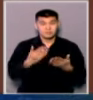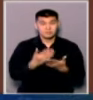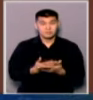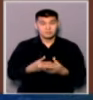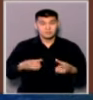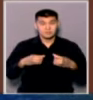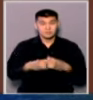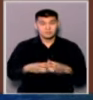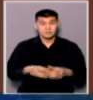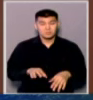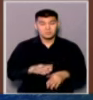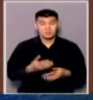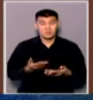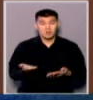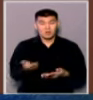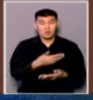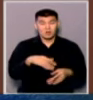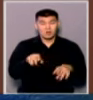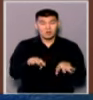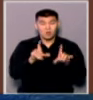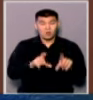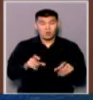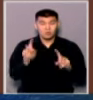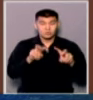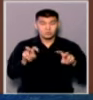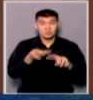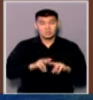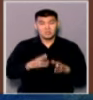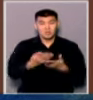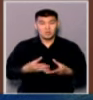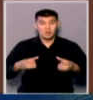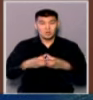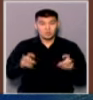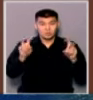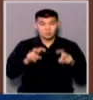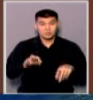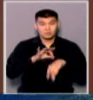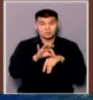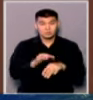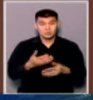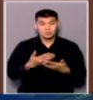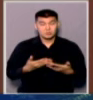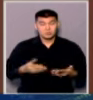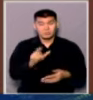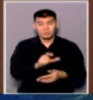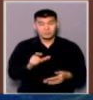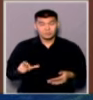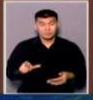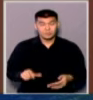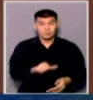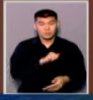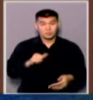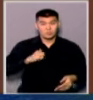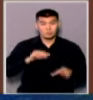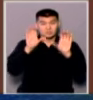міндет бірдей. Мына отырған жаңа айтып отқан зертхана, мына тиісті инспекция басқарма мүгісілер